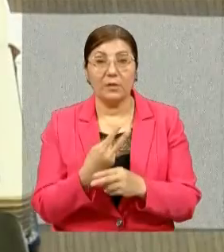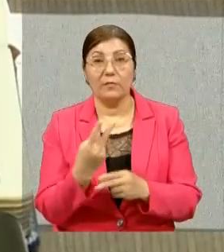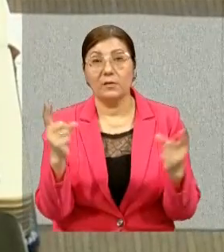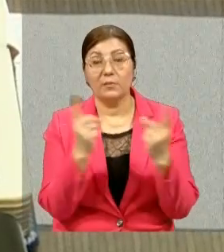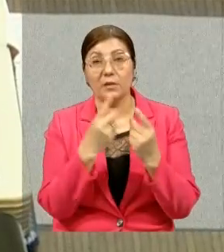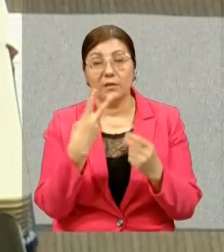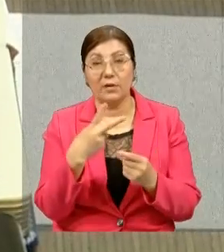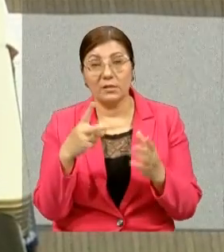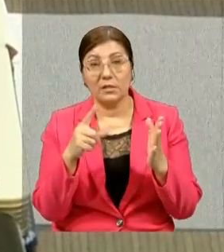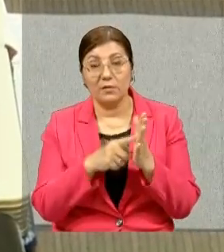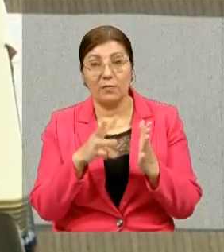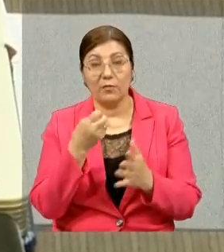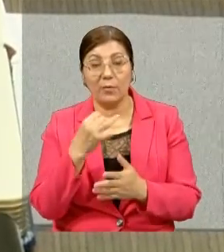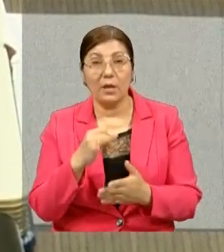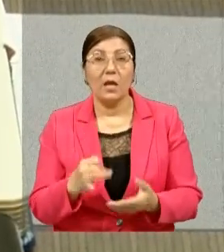27